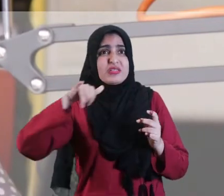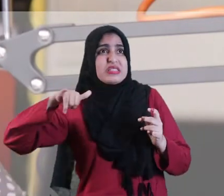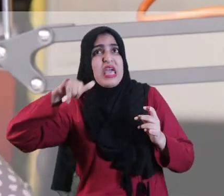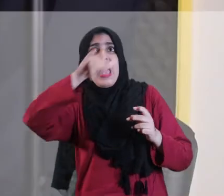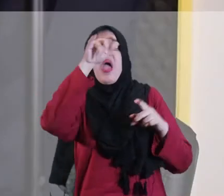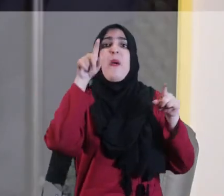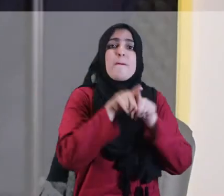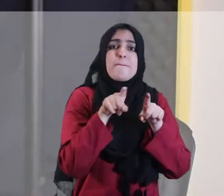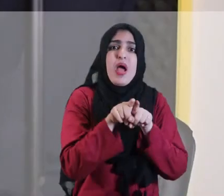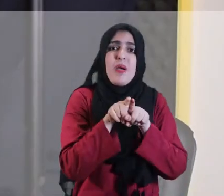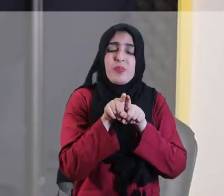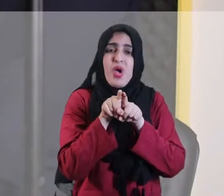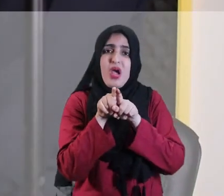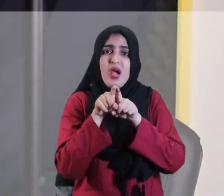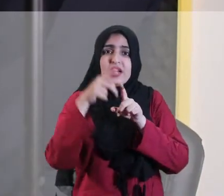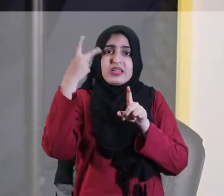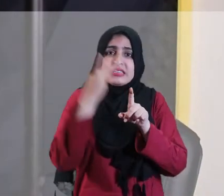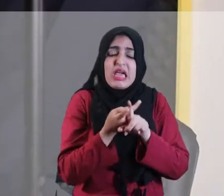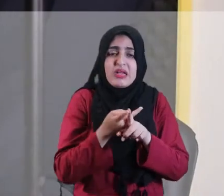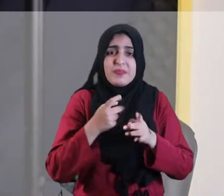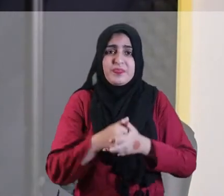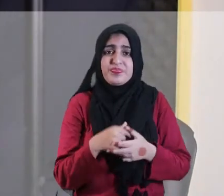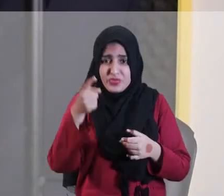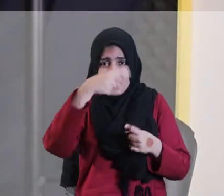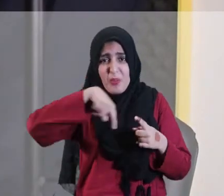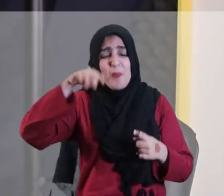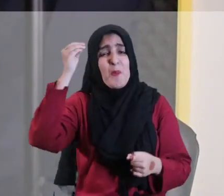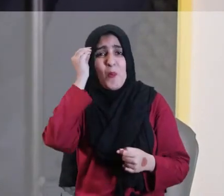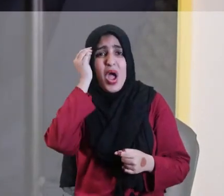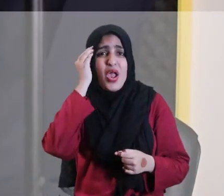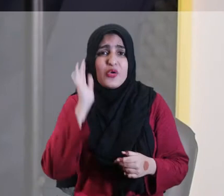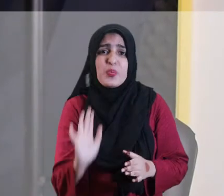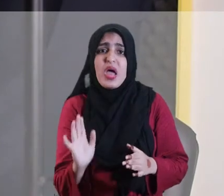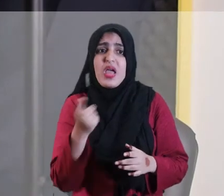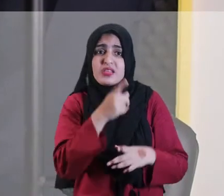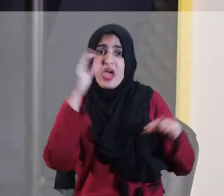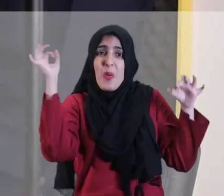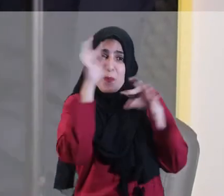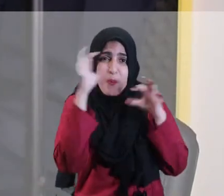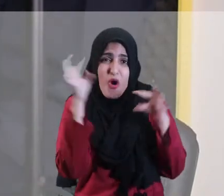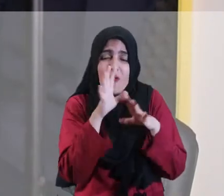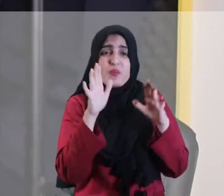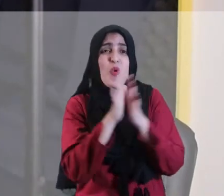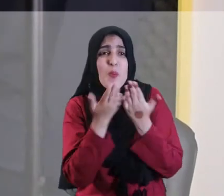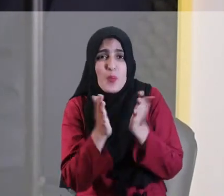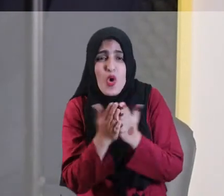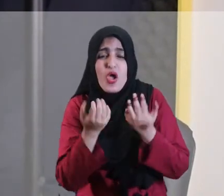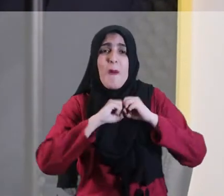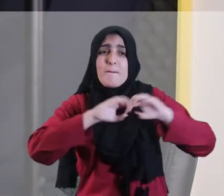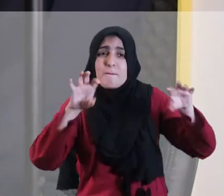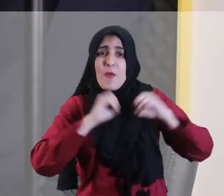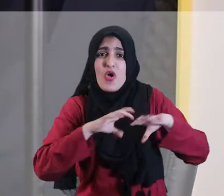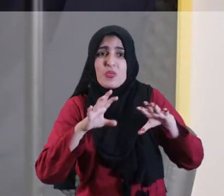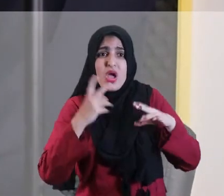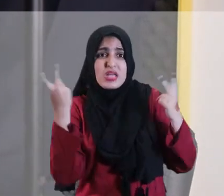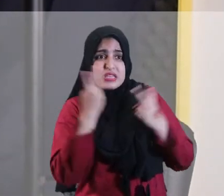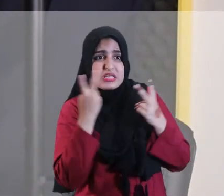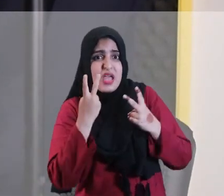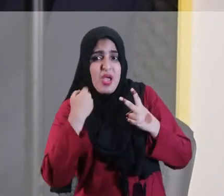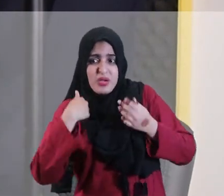जा रहे थे और और मीडिया फॉर बॉयज